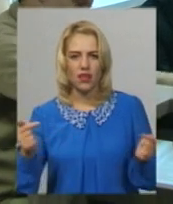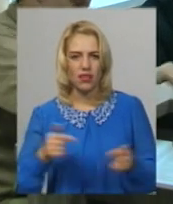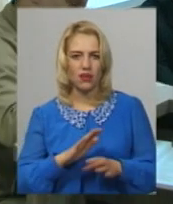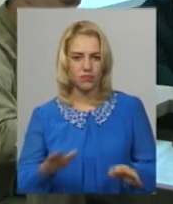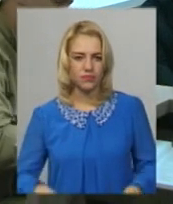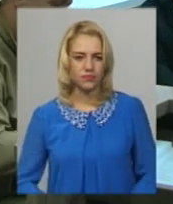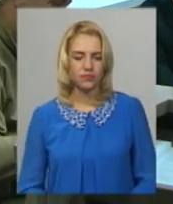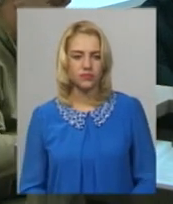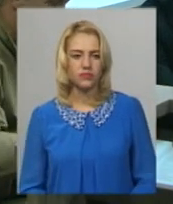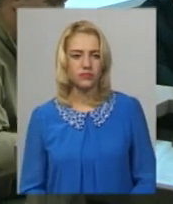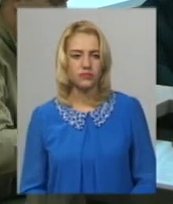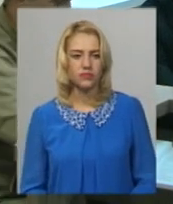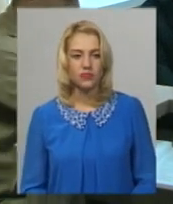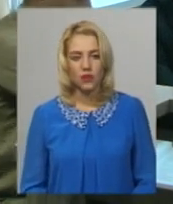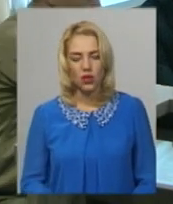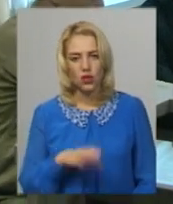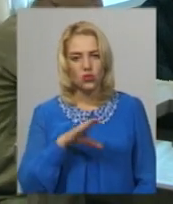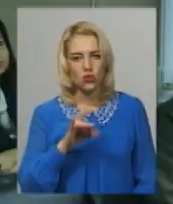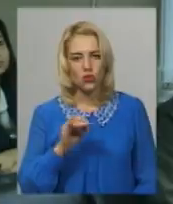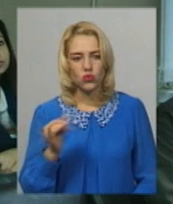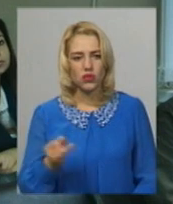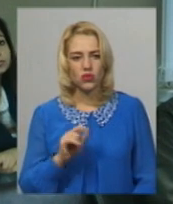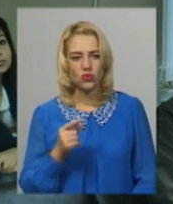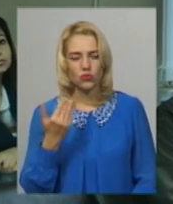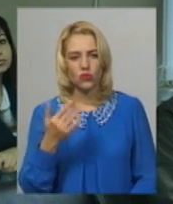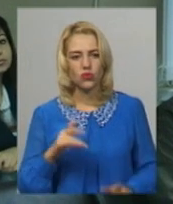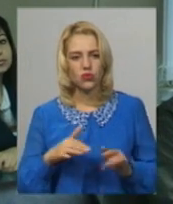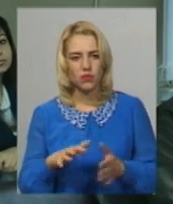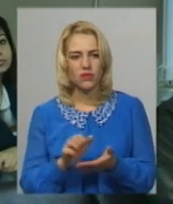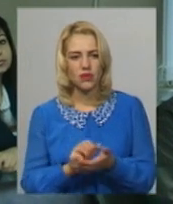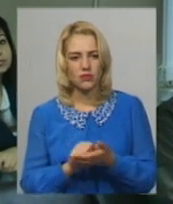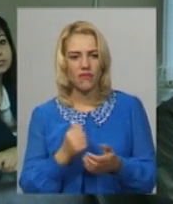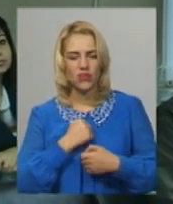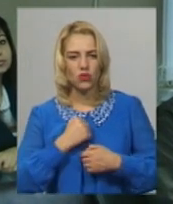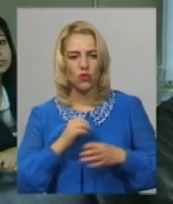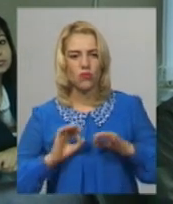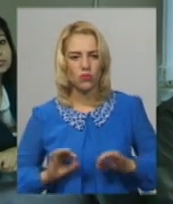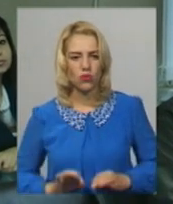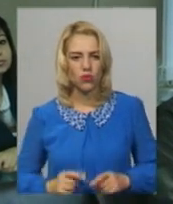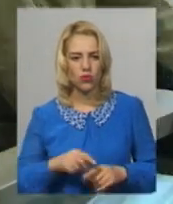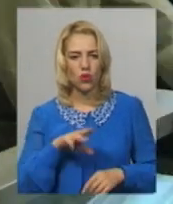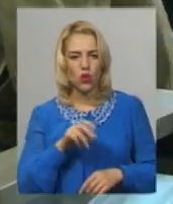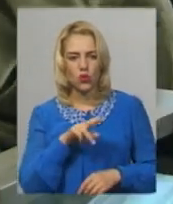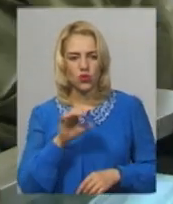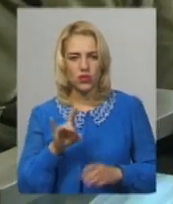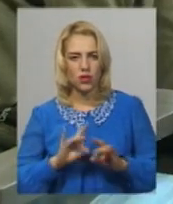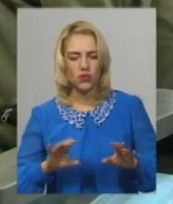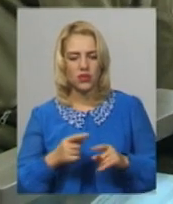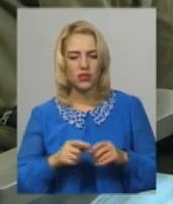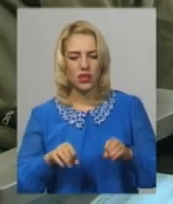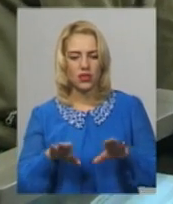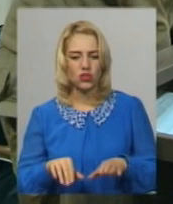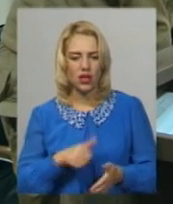підлягає розгляду. Артура Сторожука цікавило, чому його справою займається військова прокуратура. Юрій Лужняк пояснив це рішенням